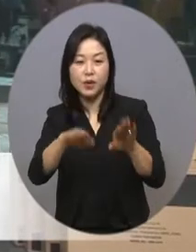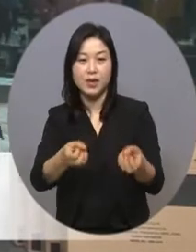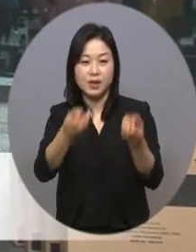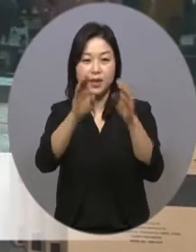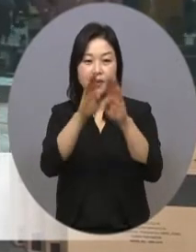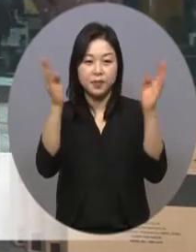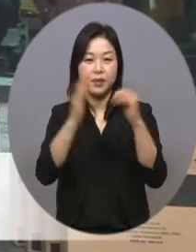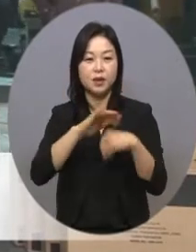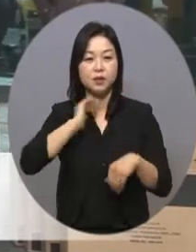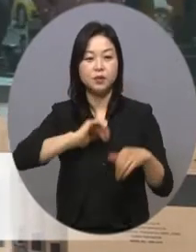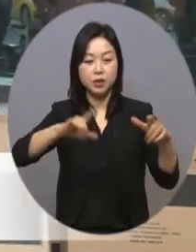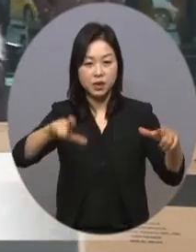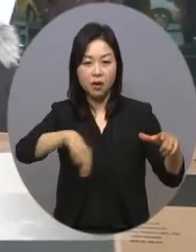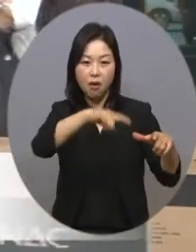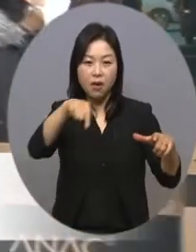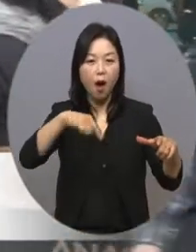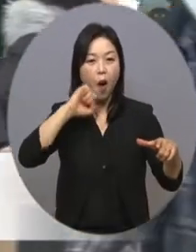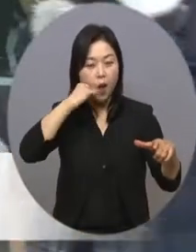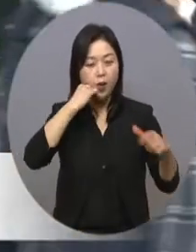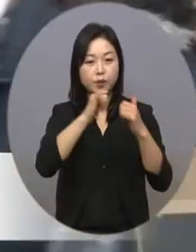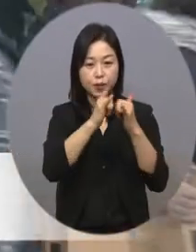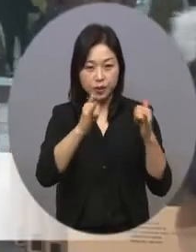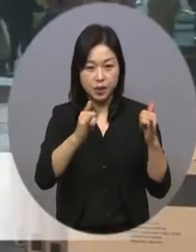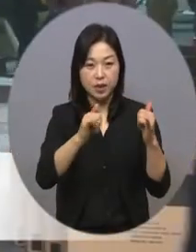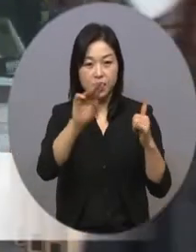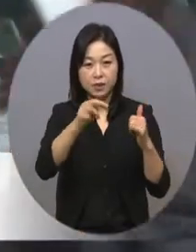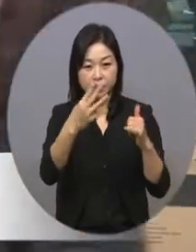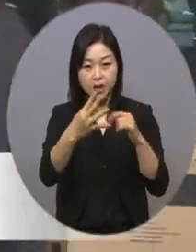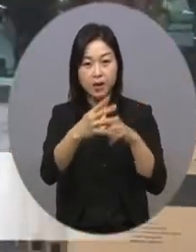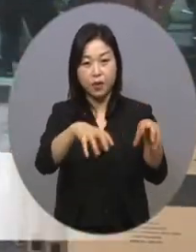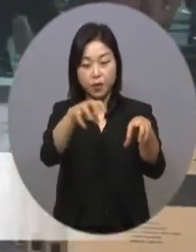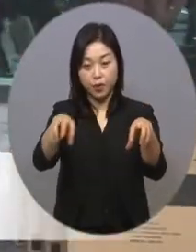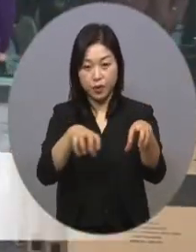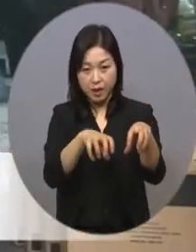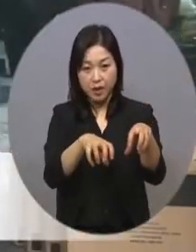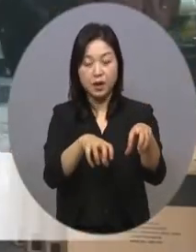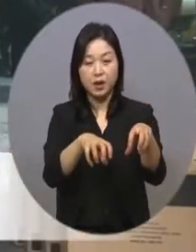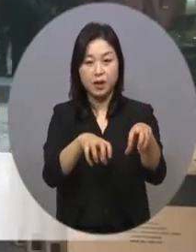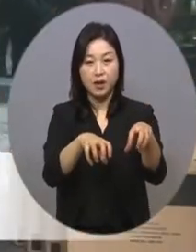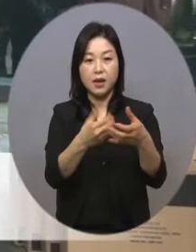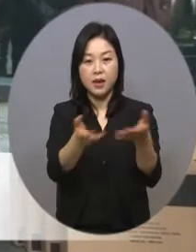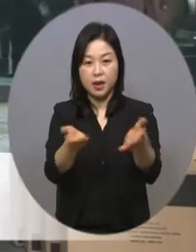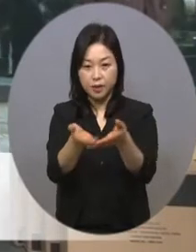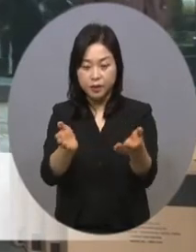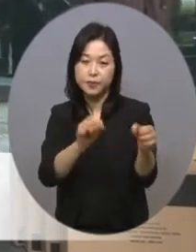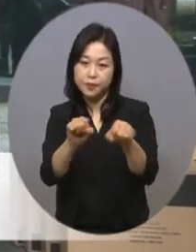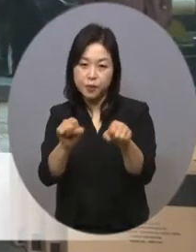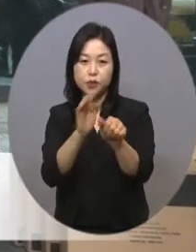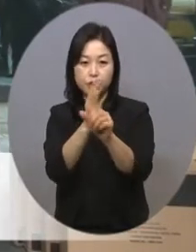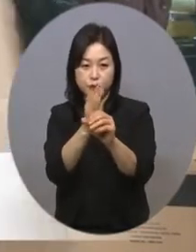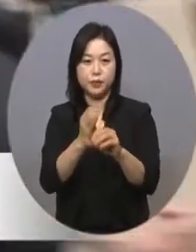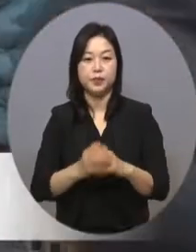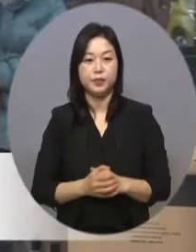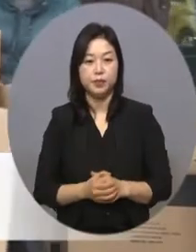의정부 지역 내의 소외계층 34개 기관에 나눔을 하고 있습니다.